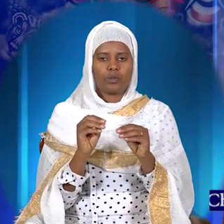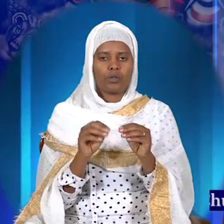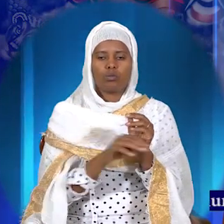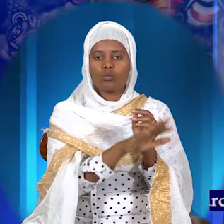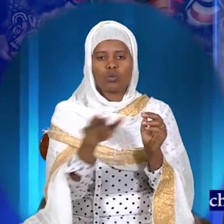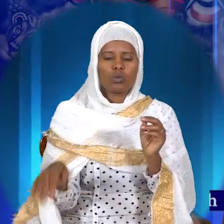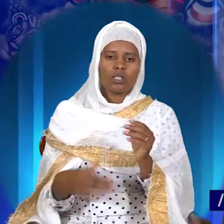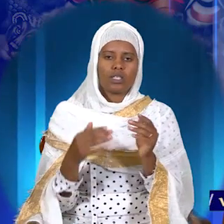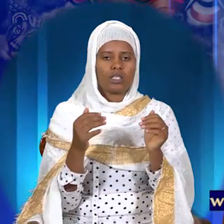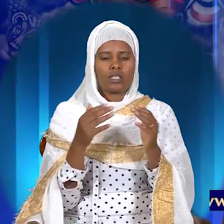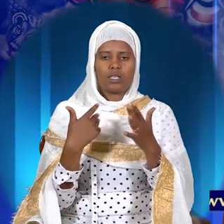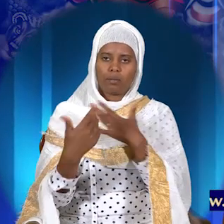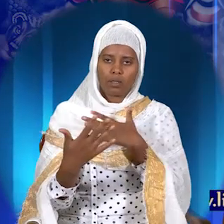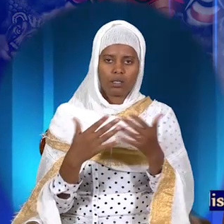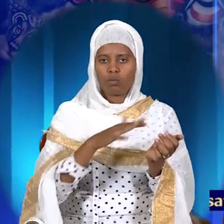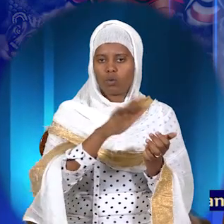እምበር